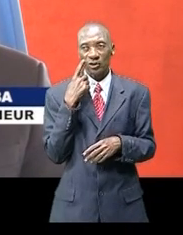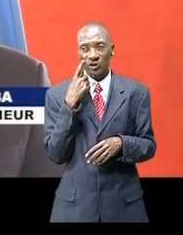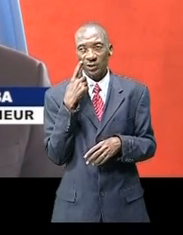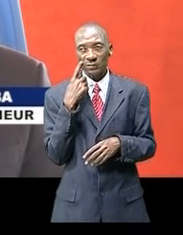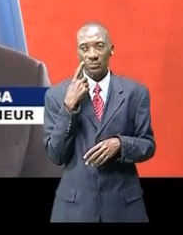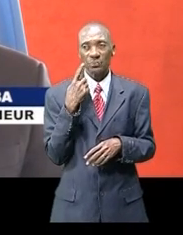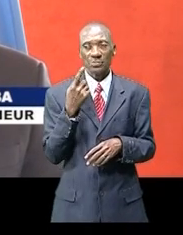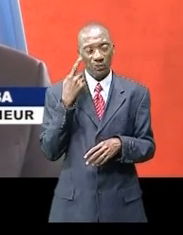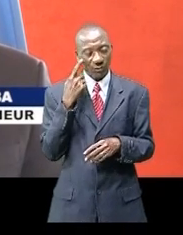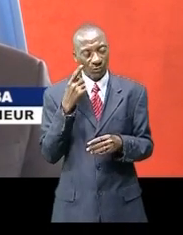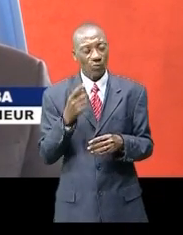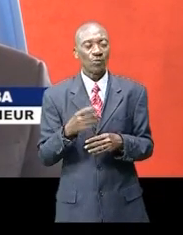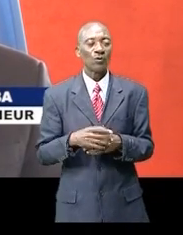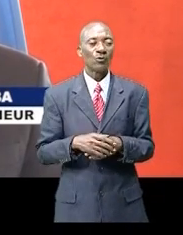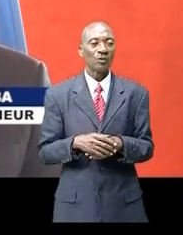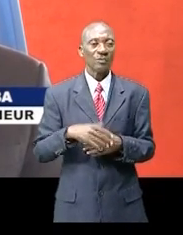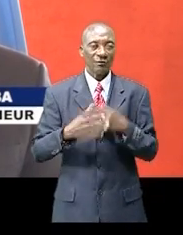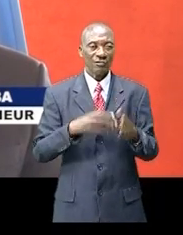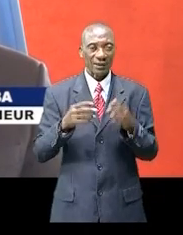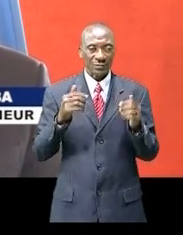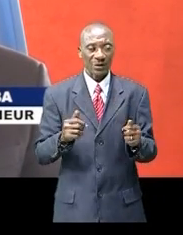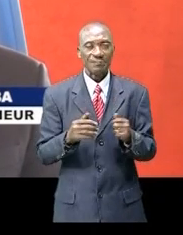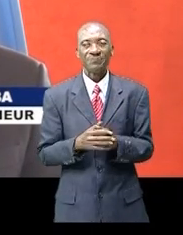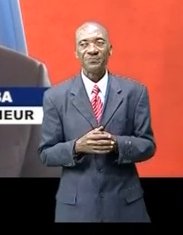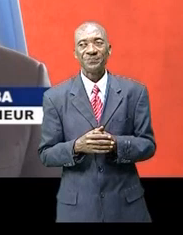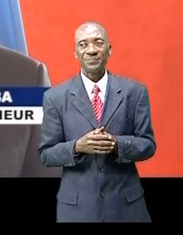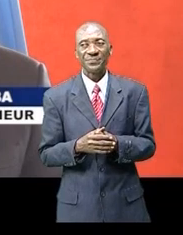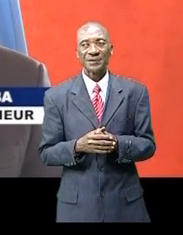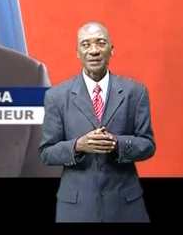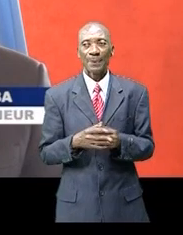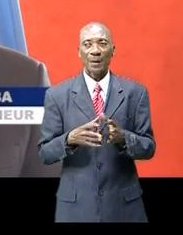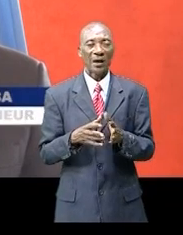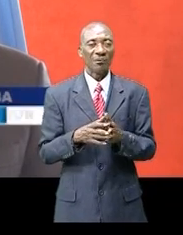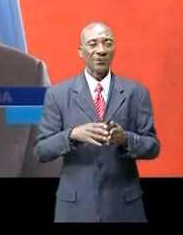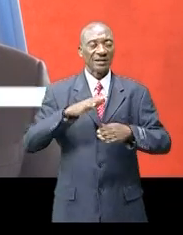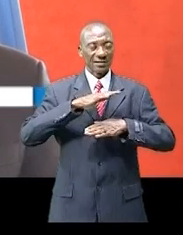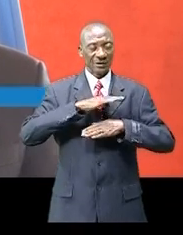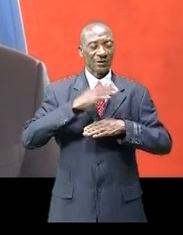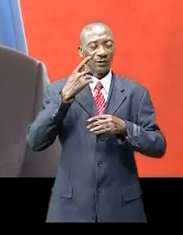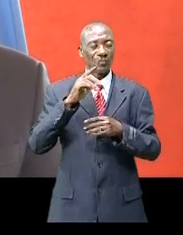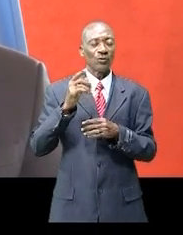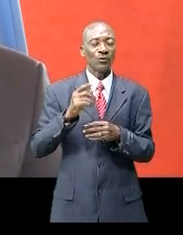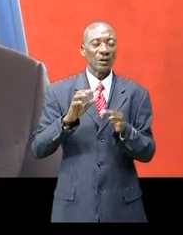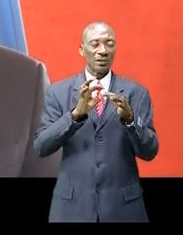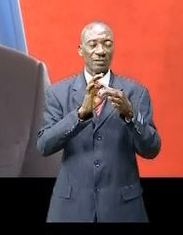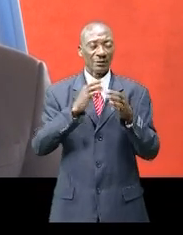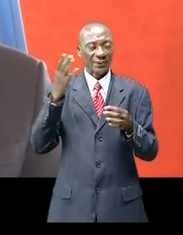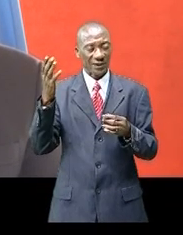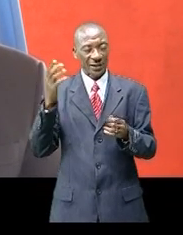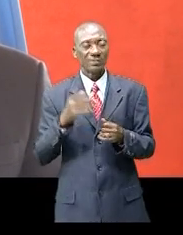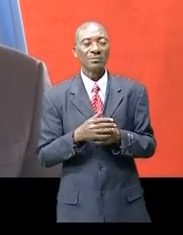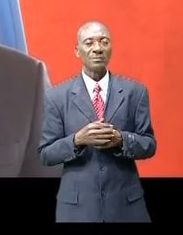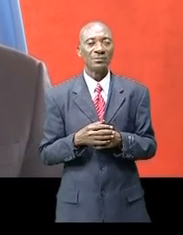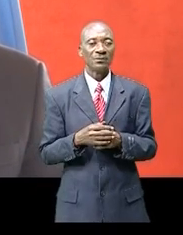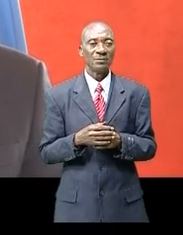de son objet social, à demeurer préoccupé par la satisfaction de ses partenaires clients et donc la prise en compte